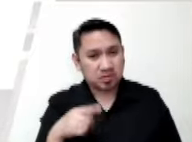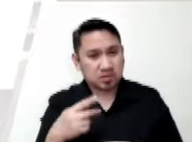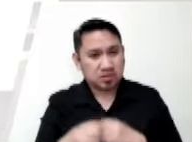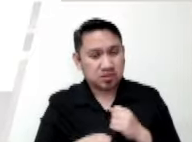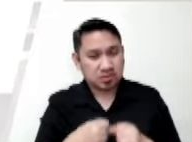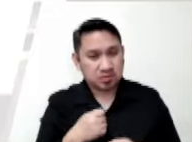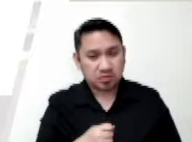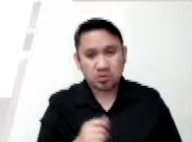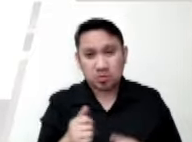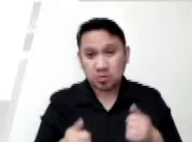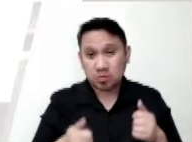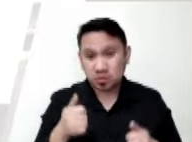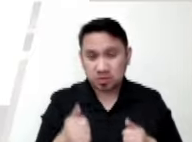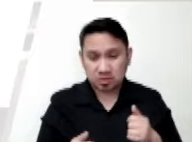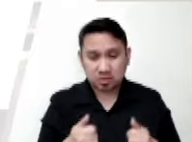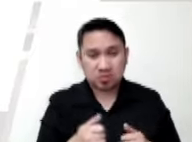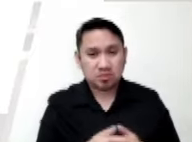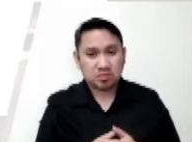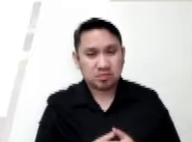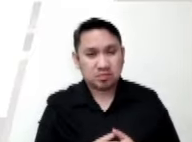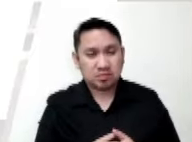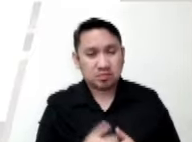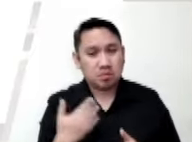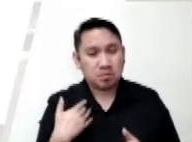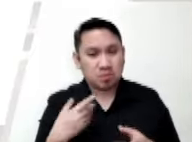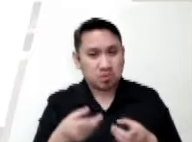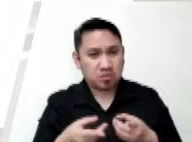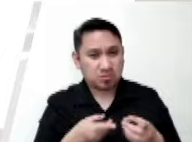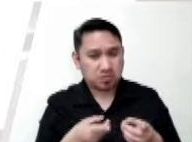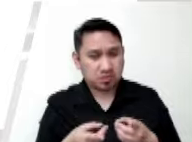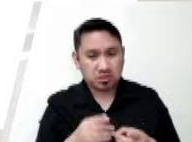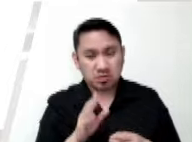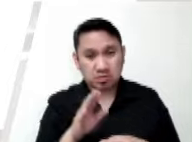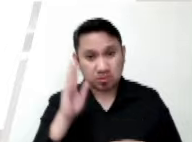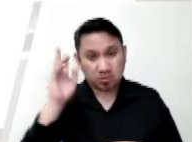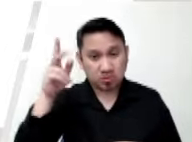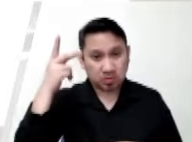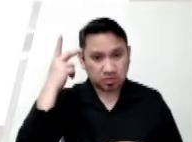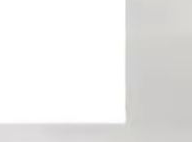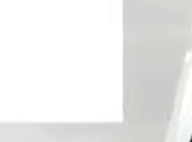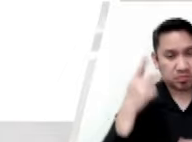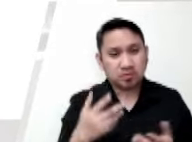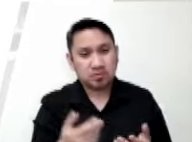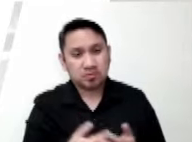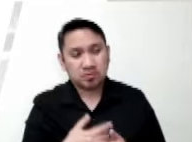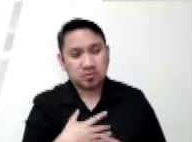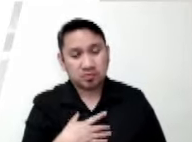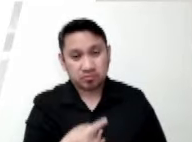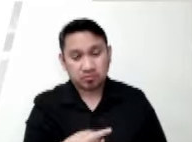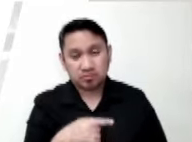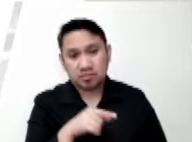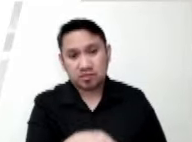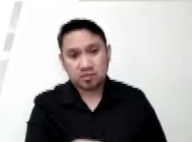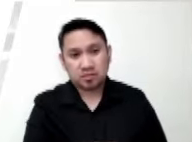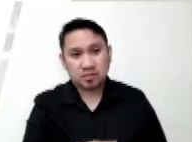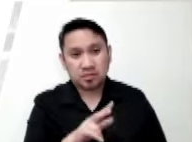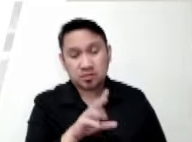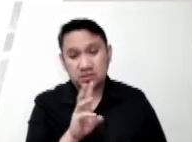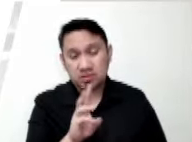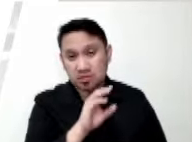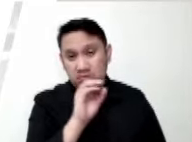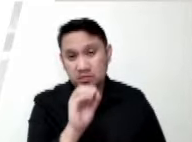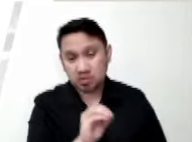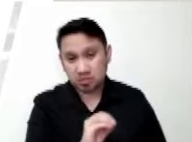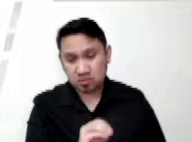Alin ang pinaka naglalarawan sa kanilang political preference 36% ang nagsabing sila ay